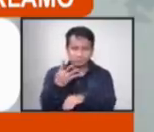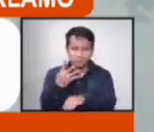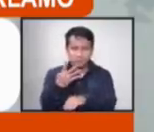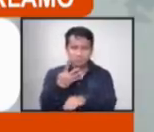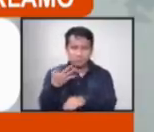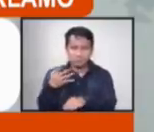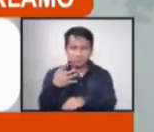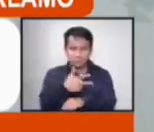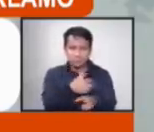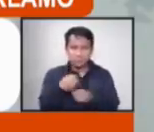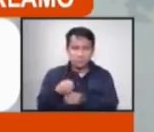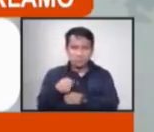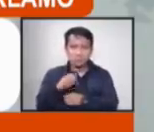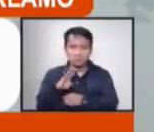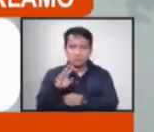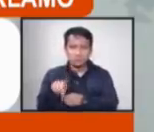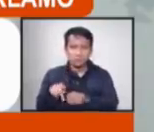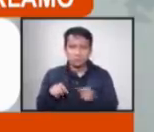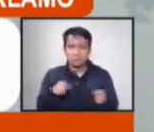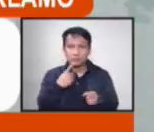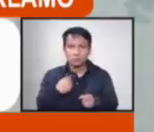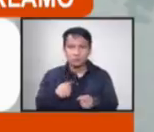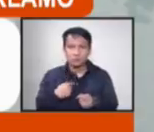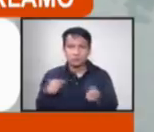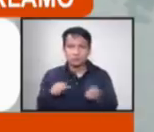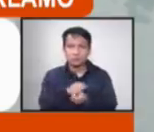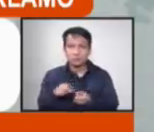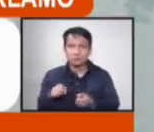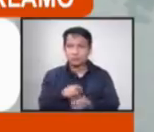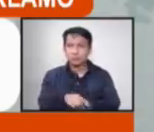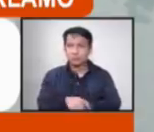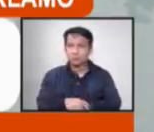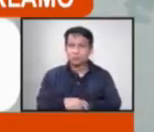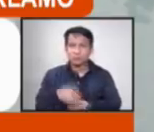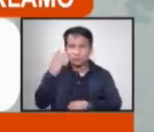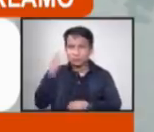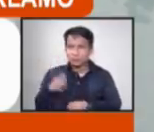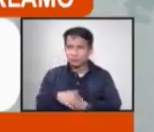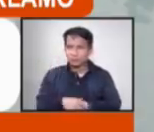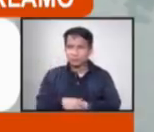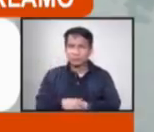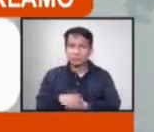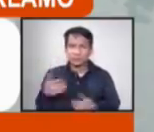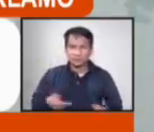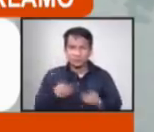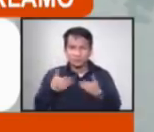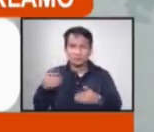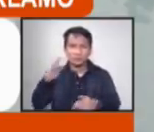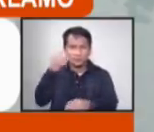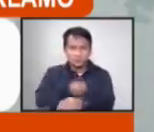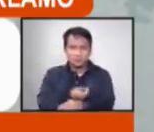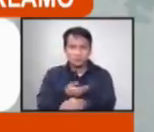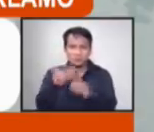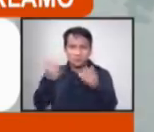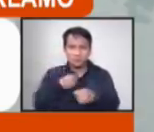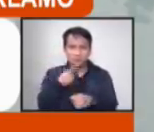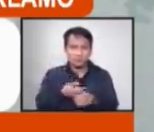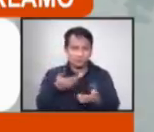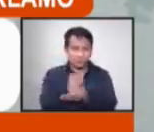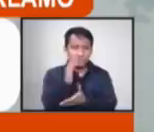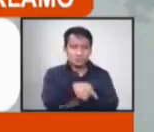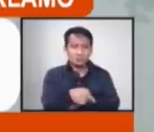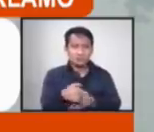ko. Kasama ang 4-piece. Eh paano? Masisira lang sa inyo yung mga bata. Ang galing mo. Ang may karapatan doon, mga anak mo, at ang